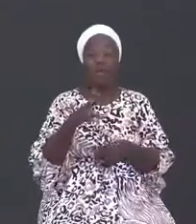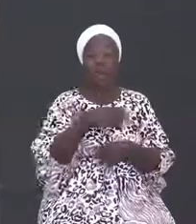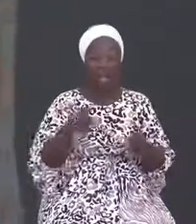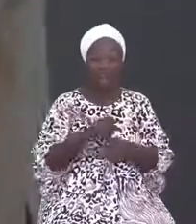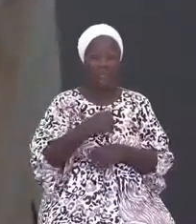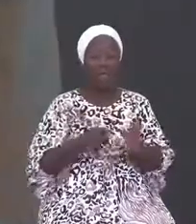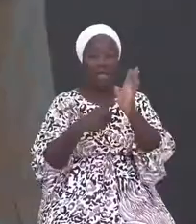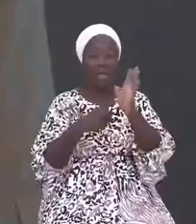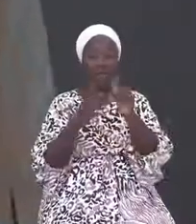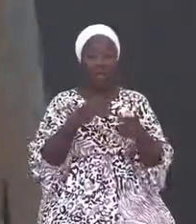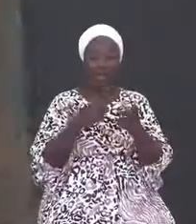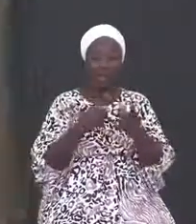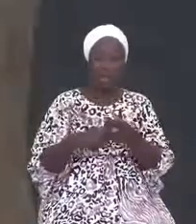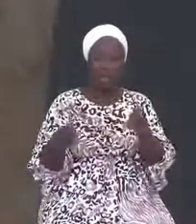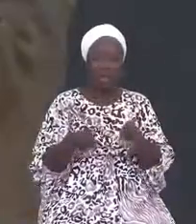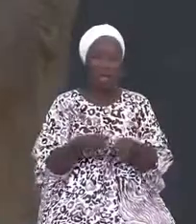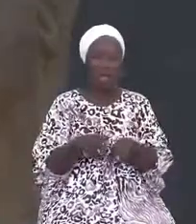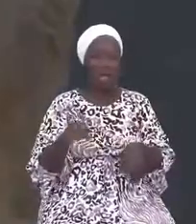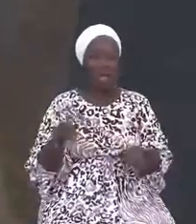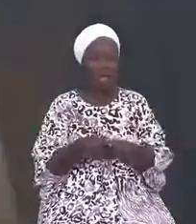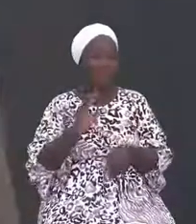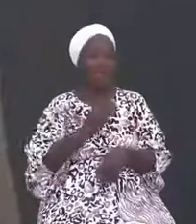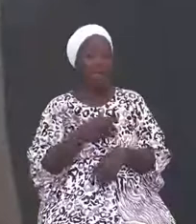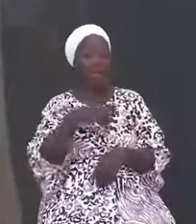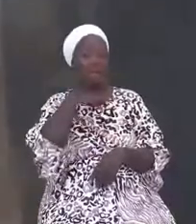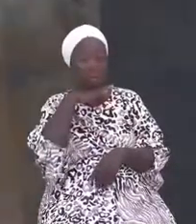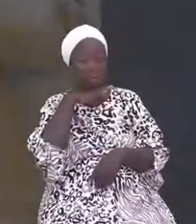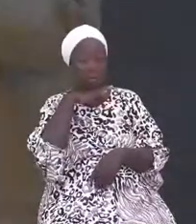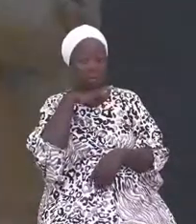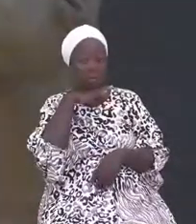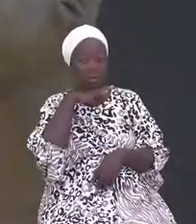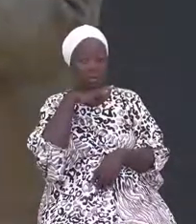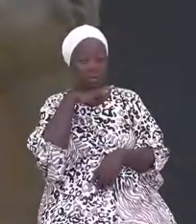des feuilles. Et nos crimes, nos iniquités